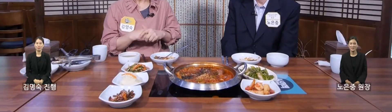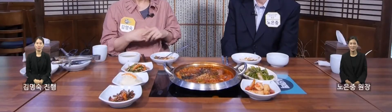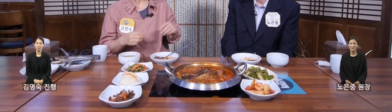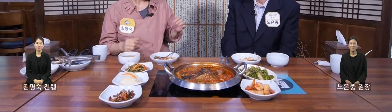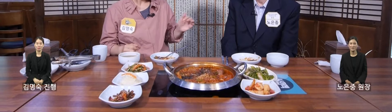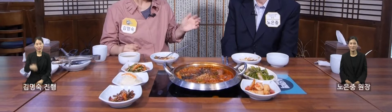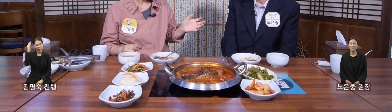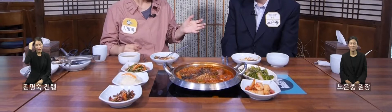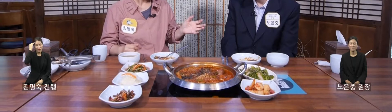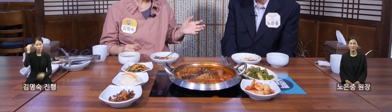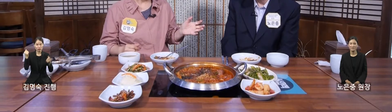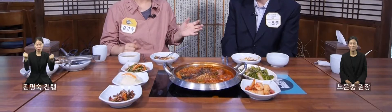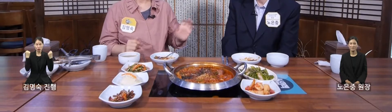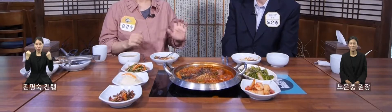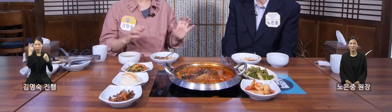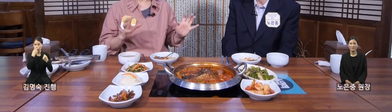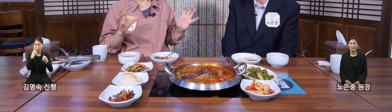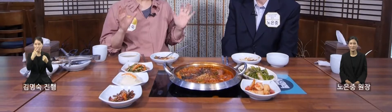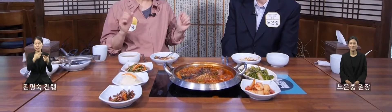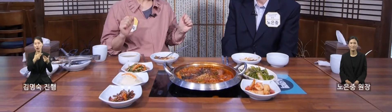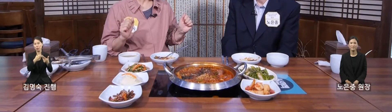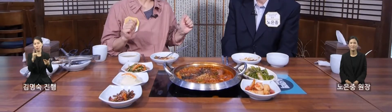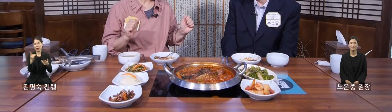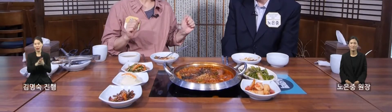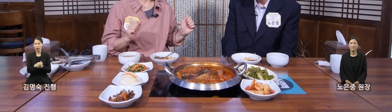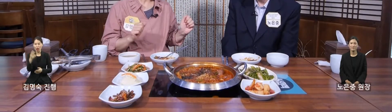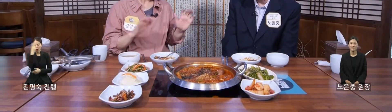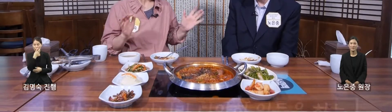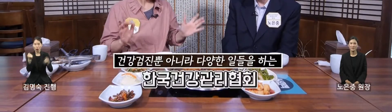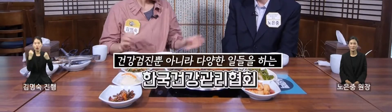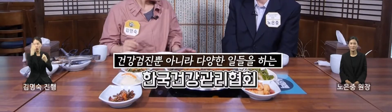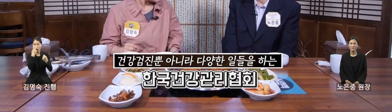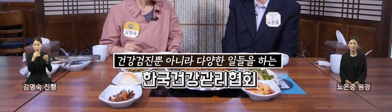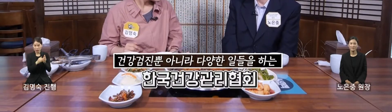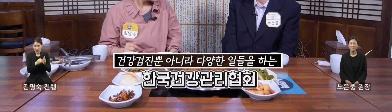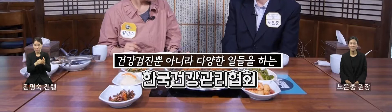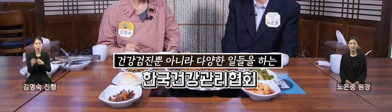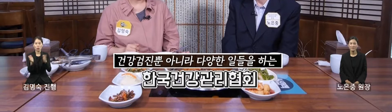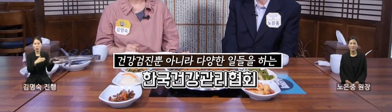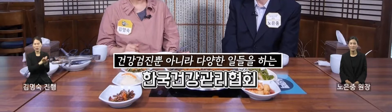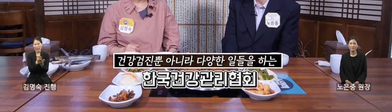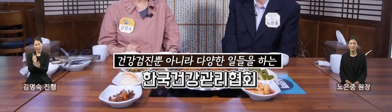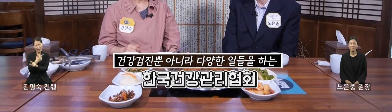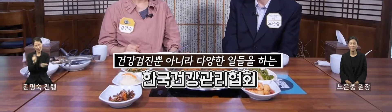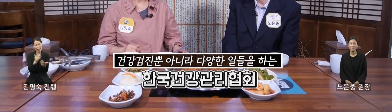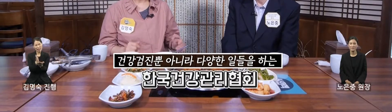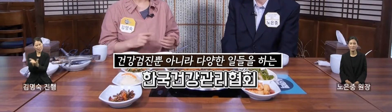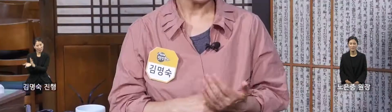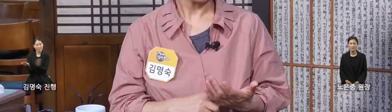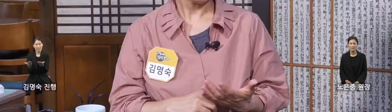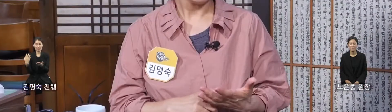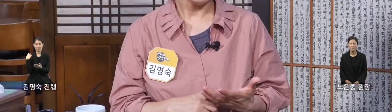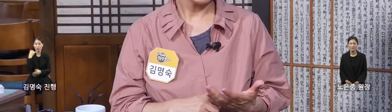우리 한국건강검진협회가 그냥 건강검진뿐만이 아니라 다양한 일을 하시잖아요. 근데 이제